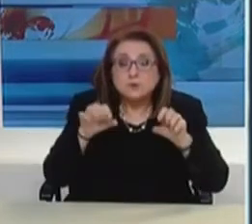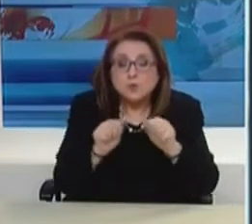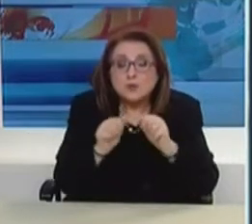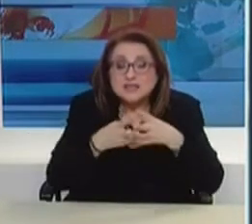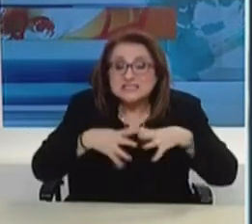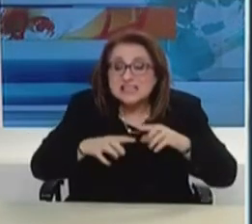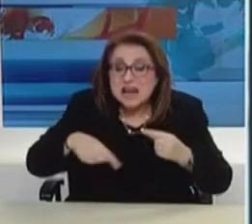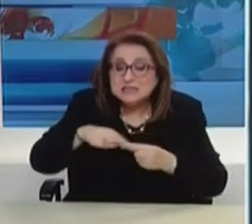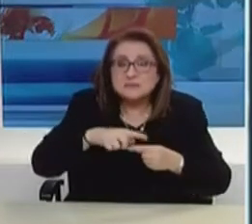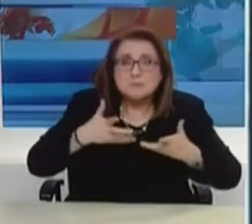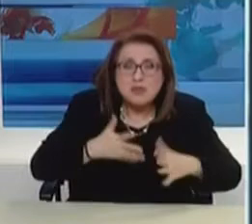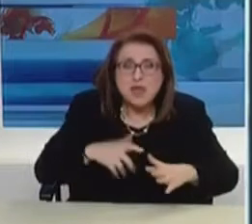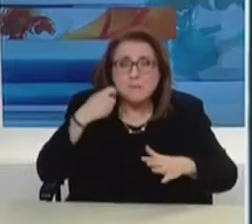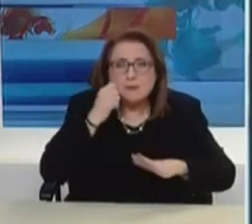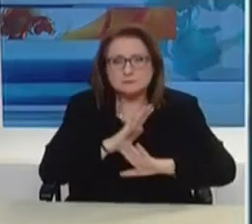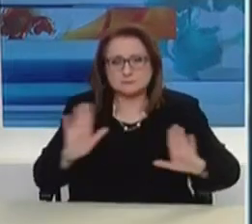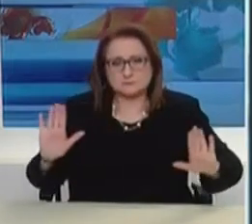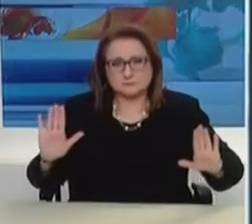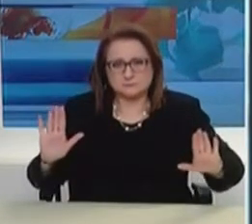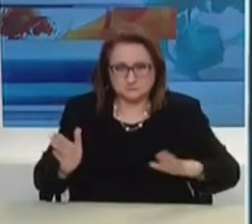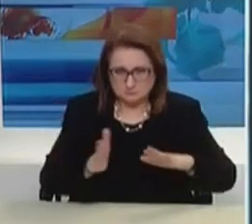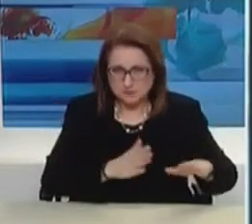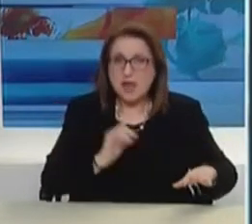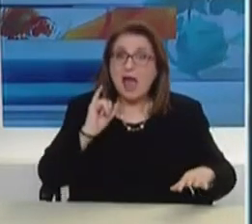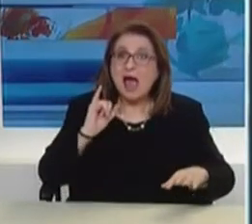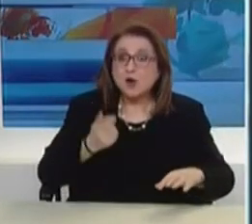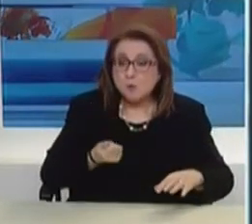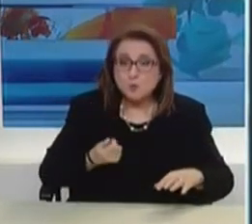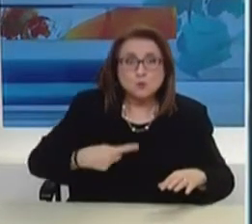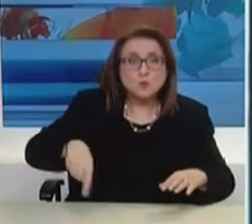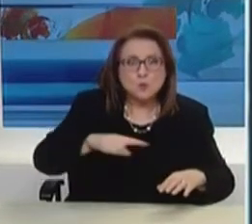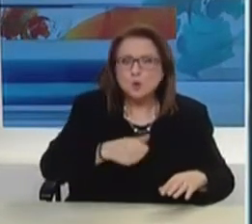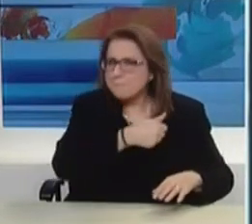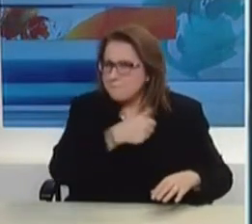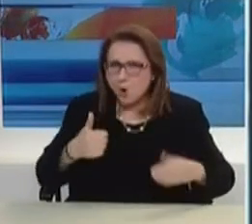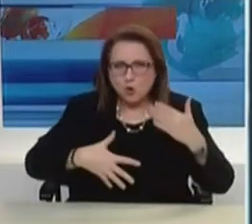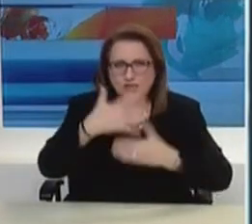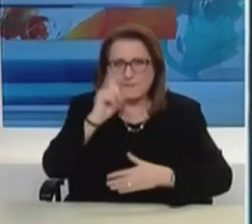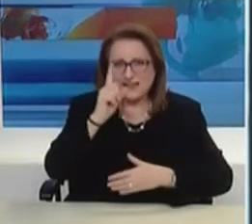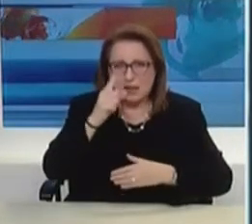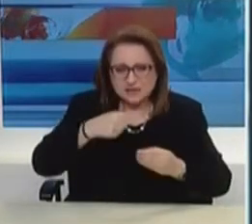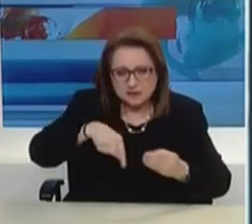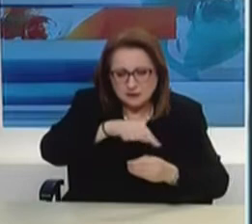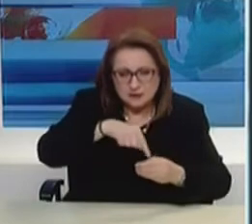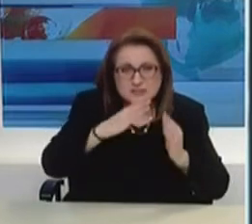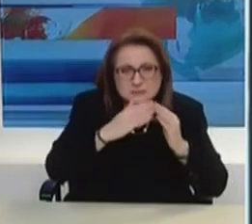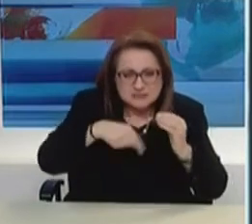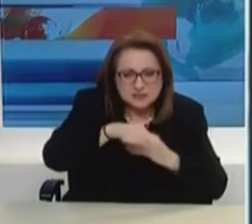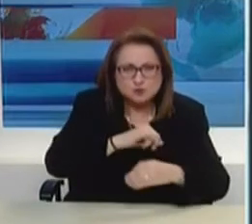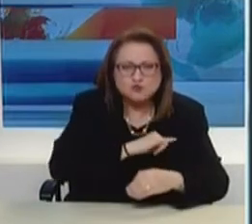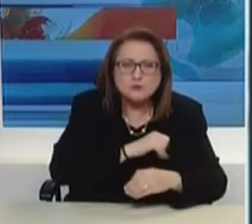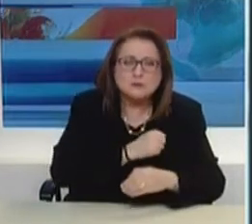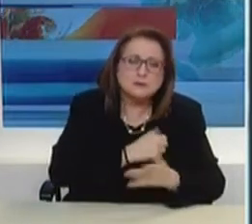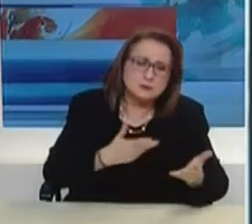τους. Επιπρόσθετα στους 5 αυτούς δήμους, στα σούπερ μάρκετ γίνεται υποχρεωτική αναλογία ένας πελάτης ανά 20 τετραγωνικά